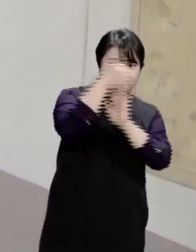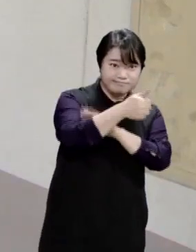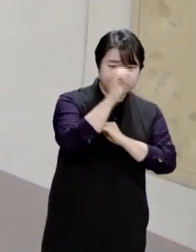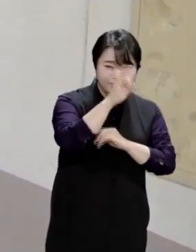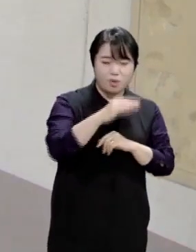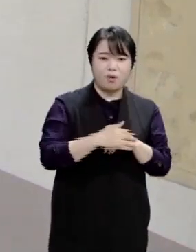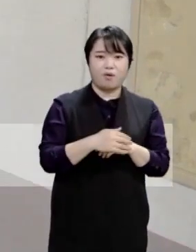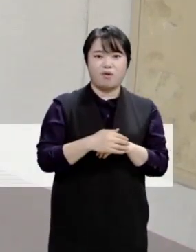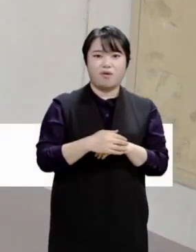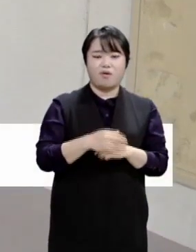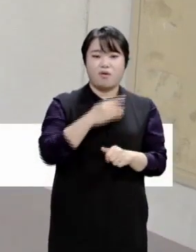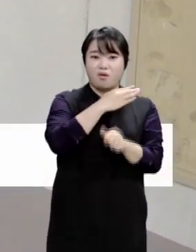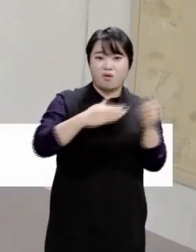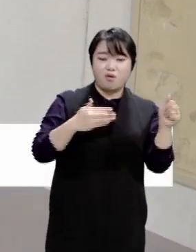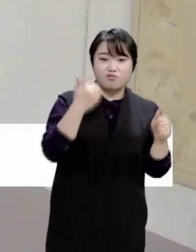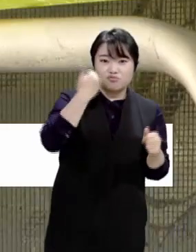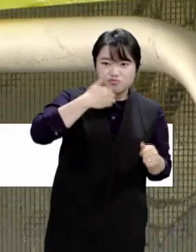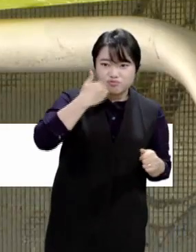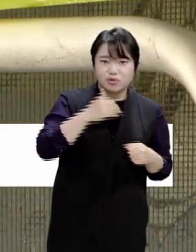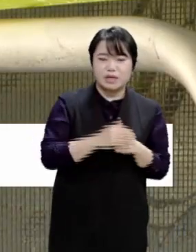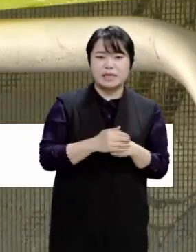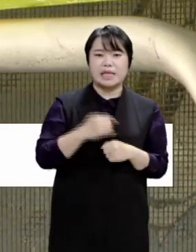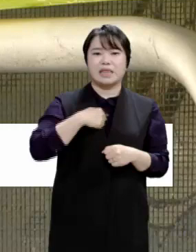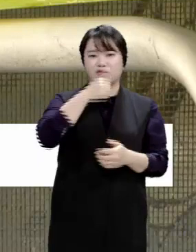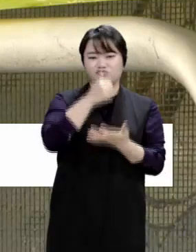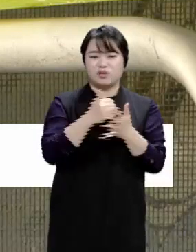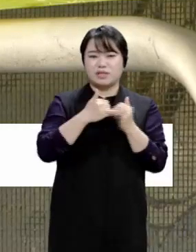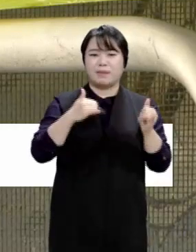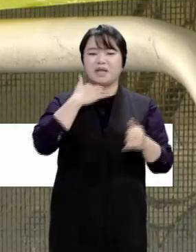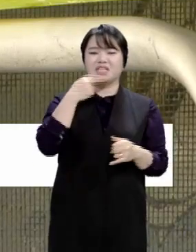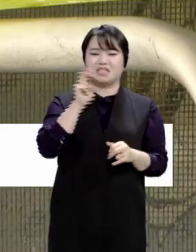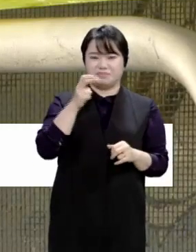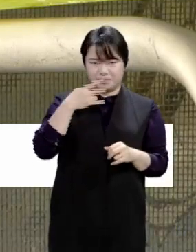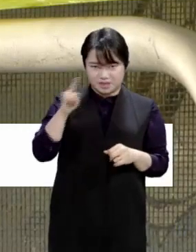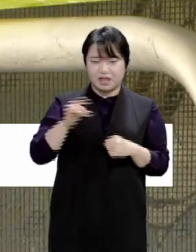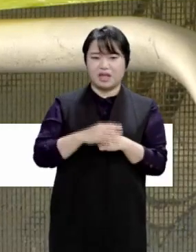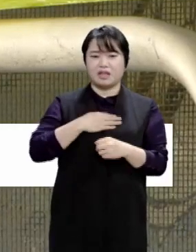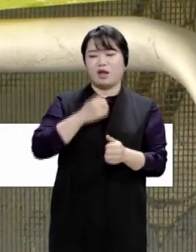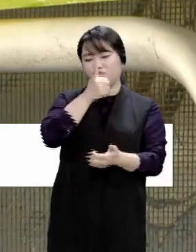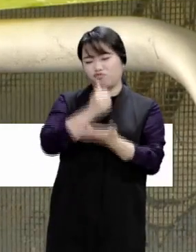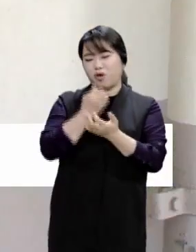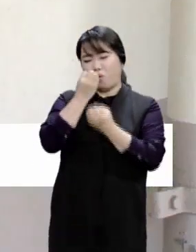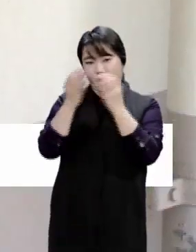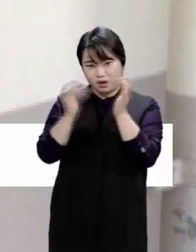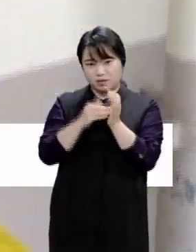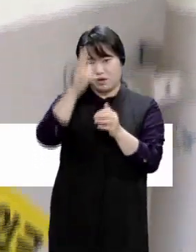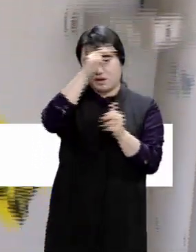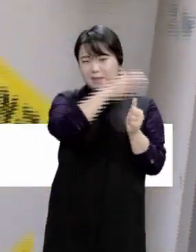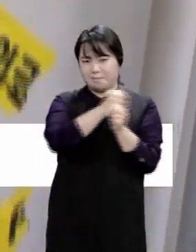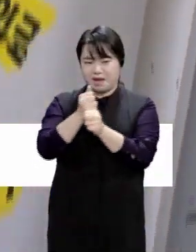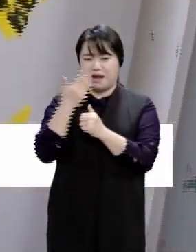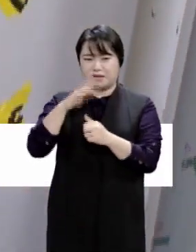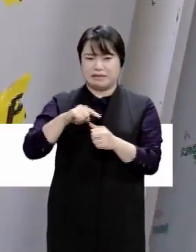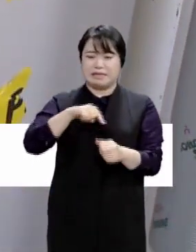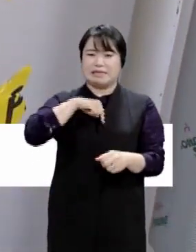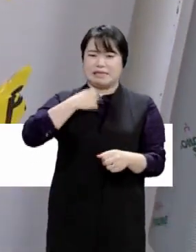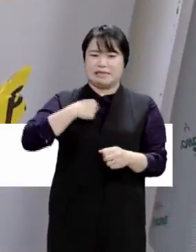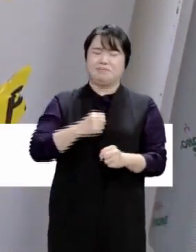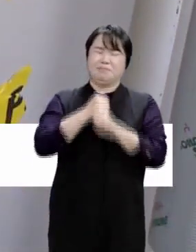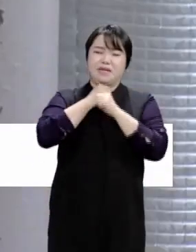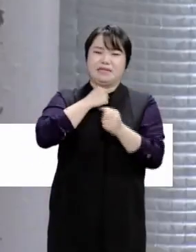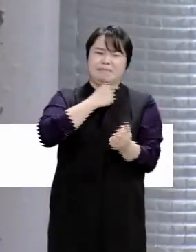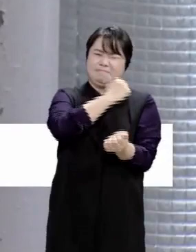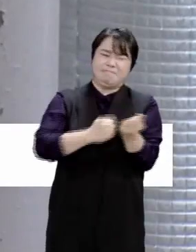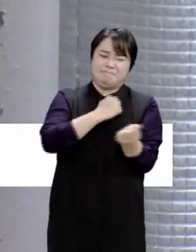피의자는 20대 남성 A씨로 본인의 범행을 자백한 뒤 현장에서 경찰에 체포됐습니다. 하지만 A씨는 자해를 시도해